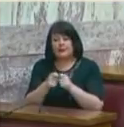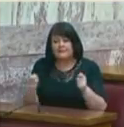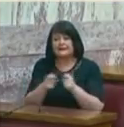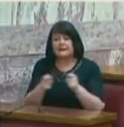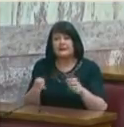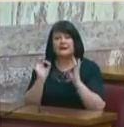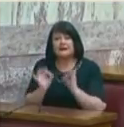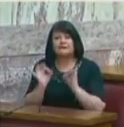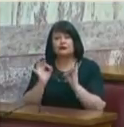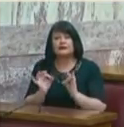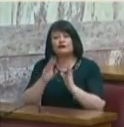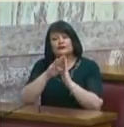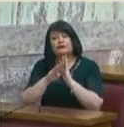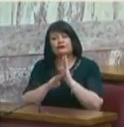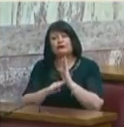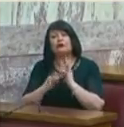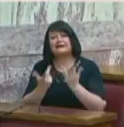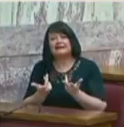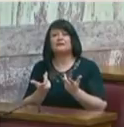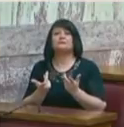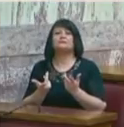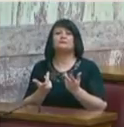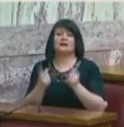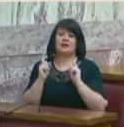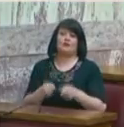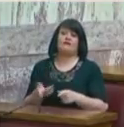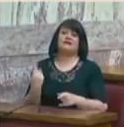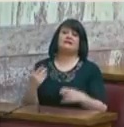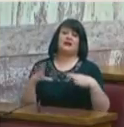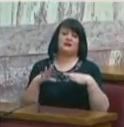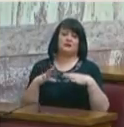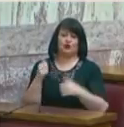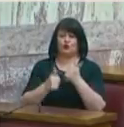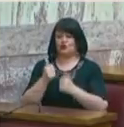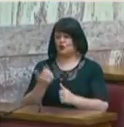επαναλαμβάνω, των δεδομένων αποφάσεων από τον περασμένο Ιούνιο.